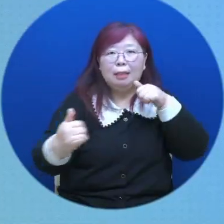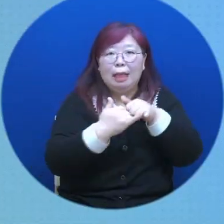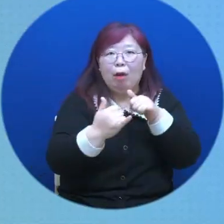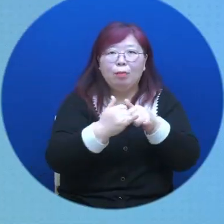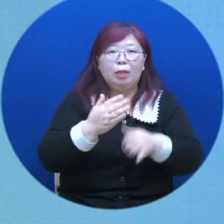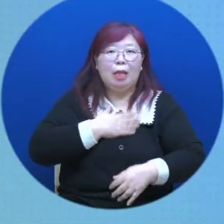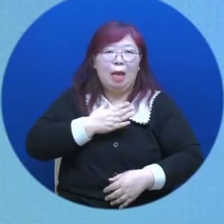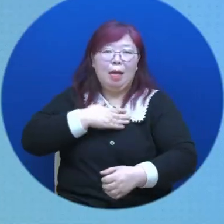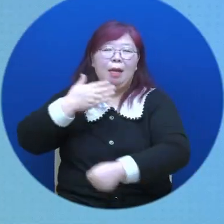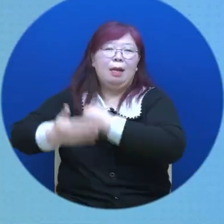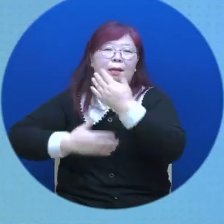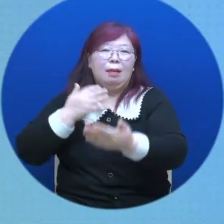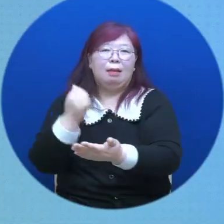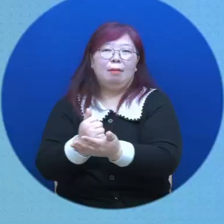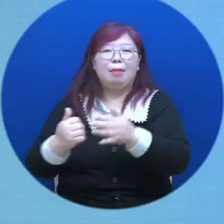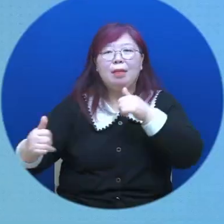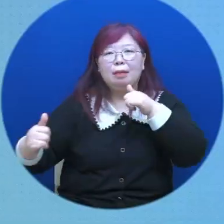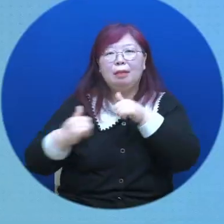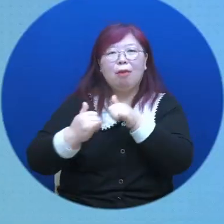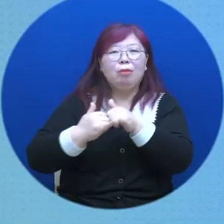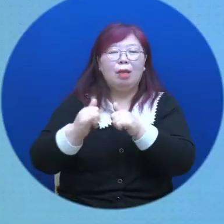내가 싸운다라고 말씀을 해요.